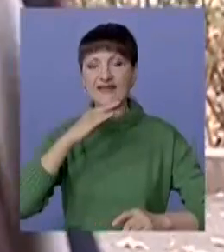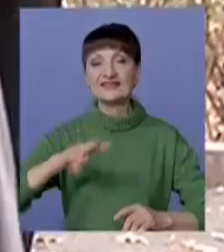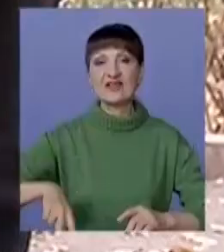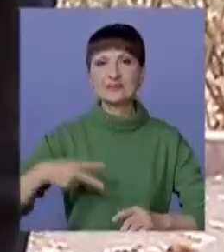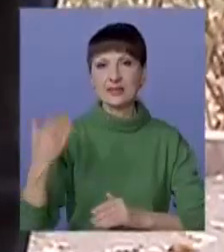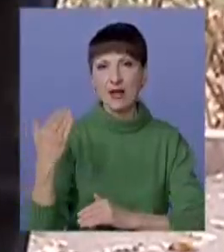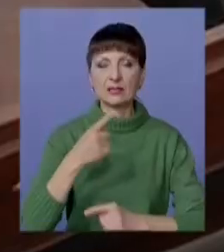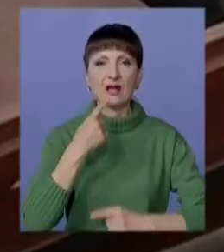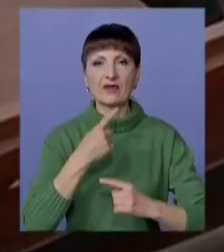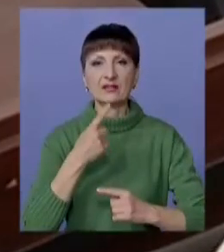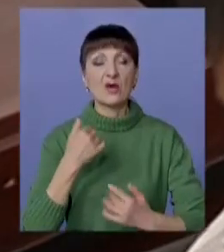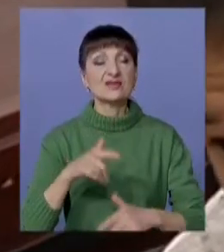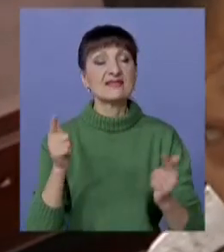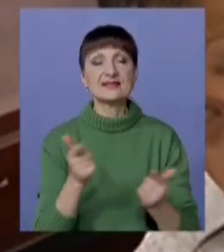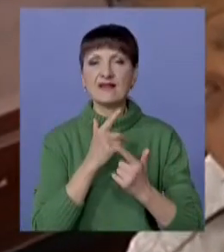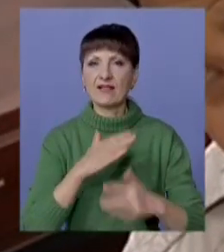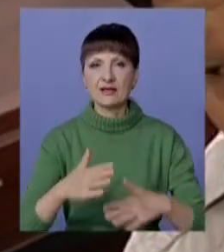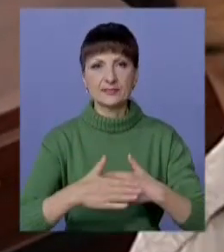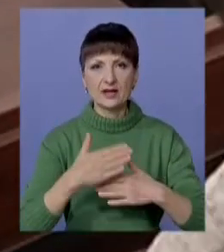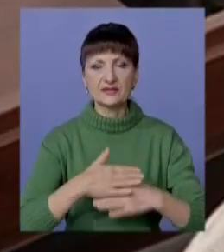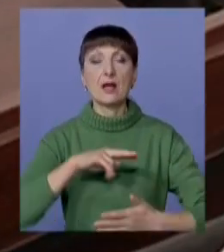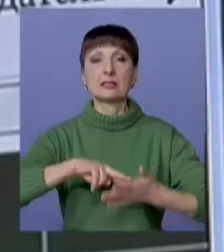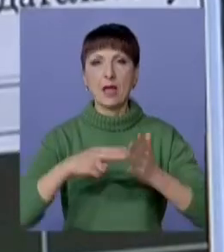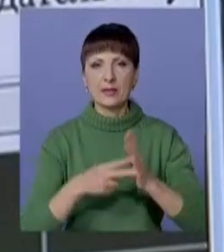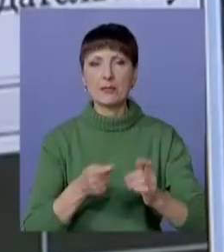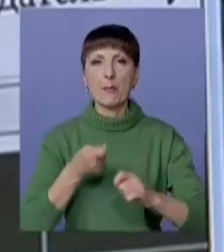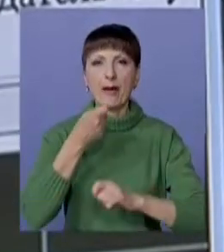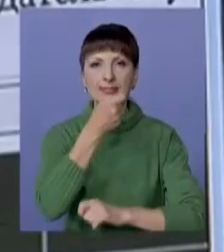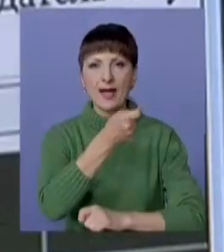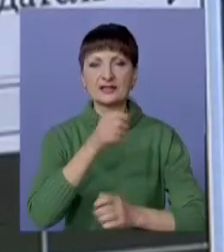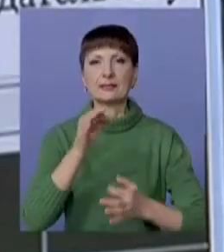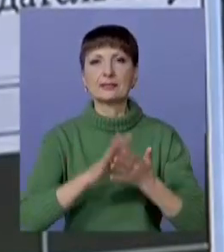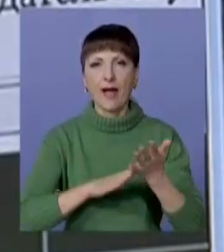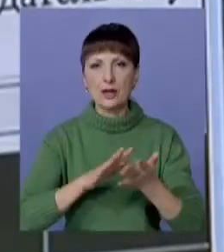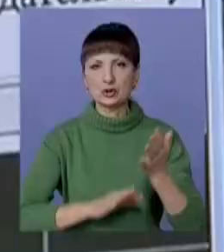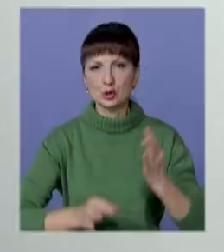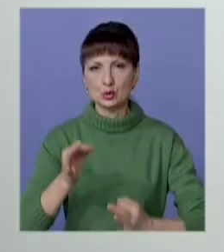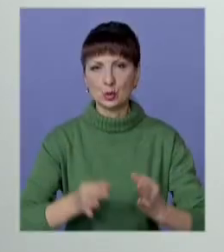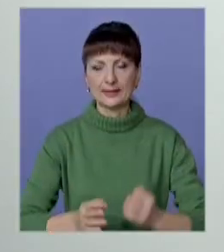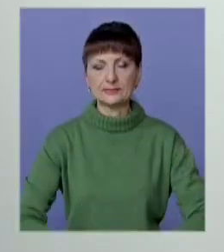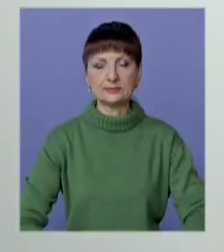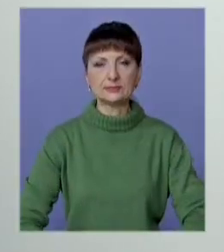воспитательницы сказал, что они не согласны с приговором и намерен подать апелляцию.